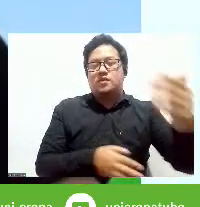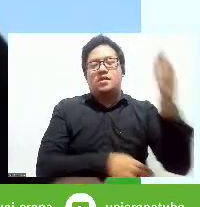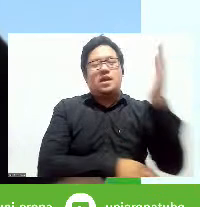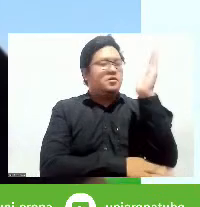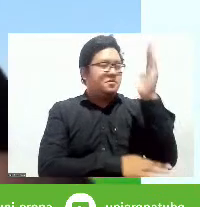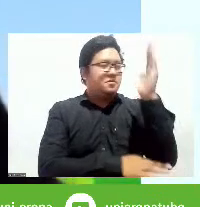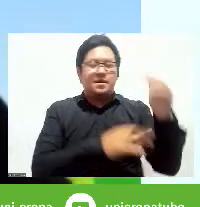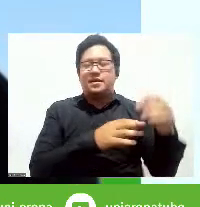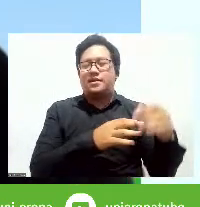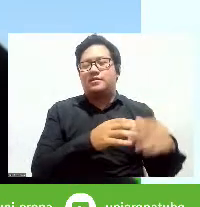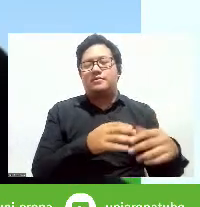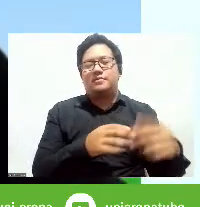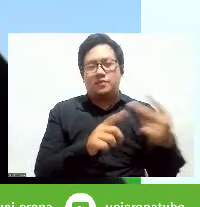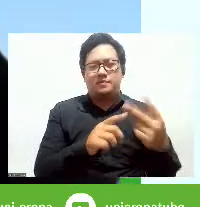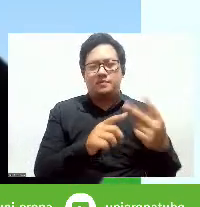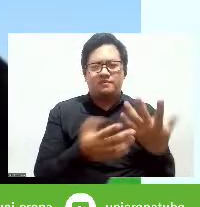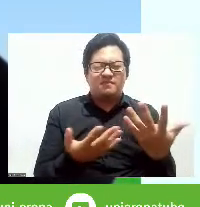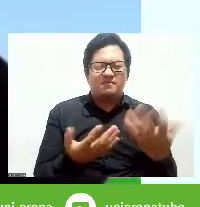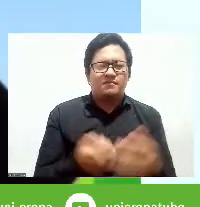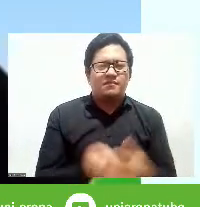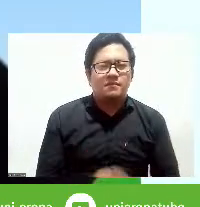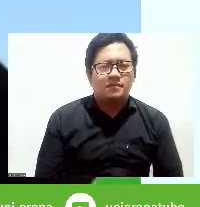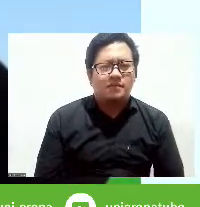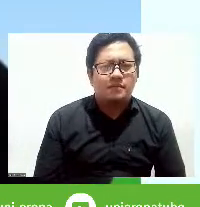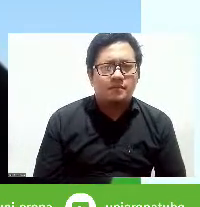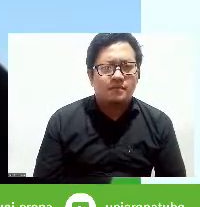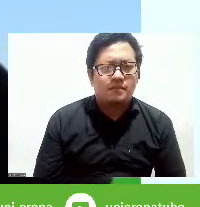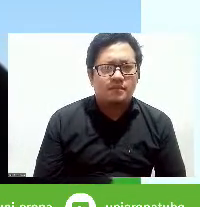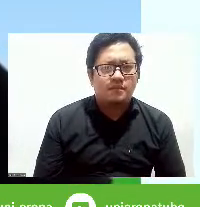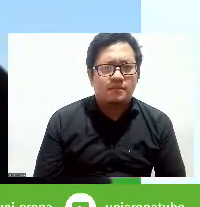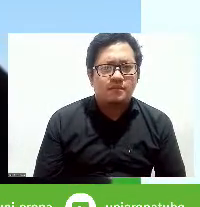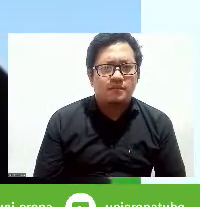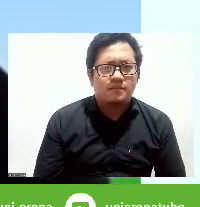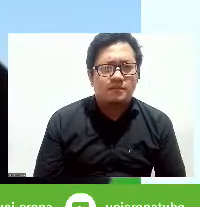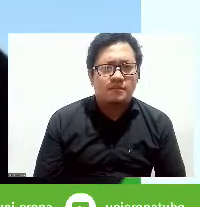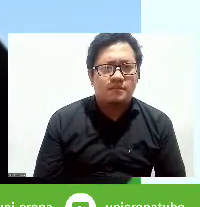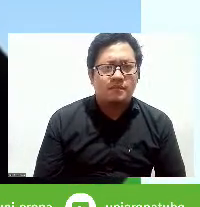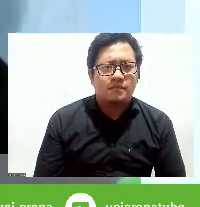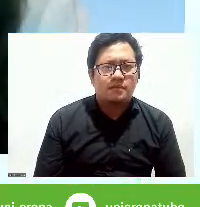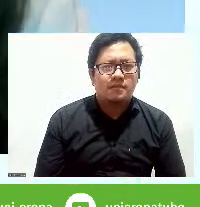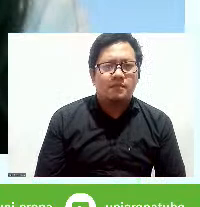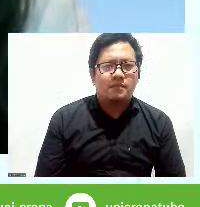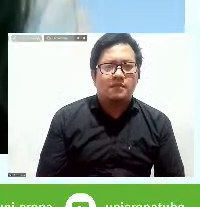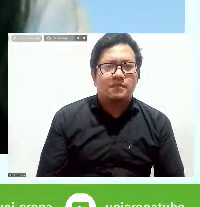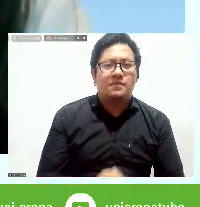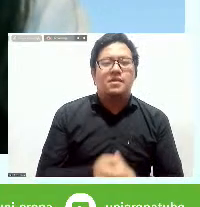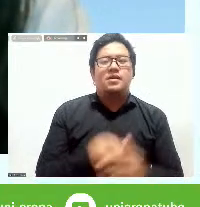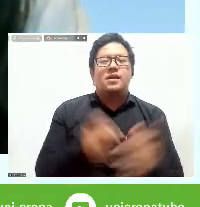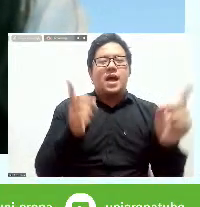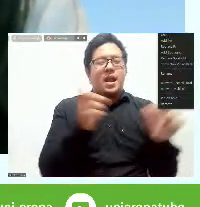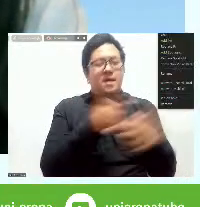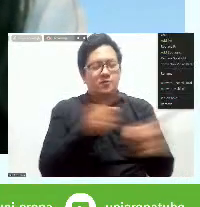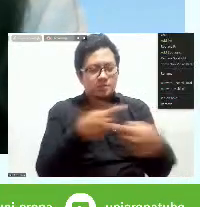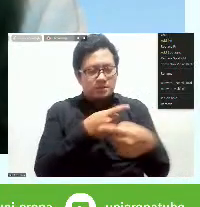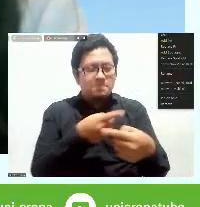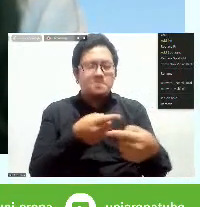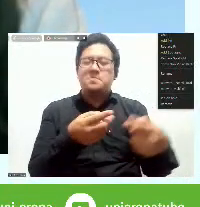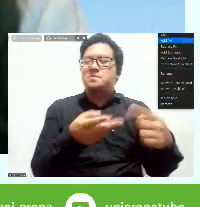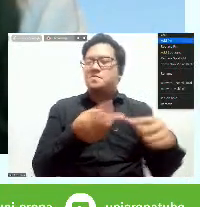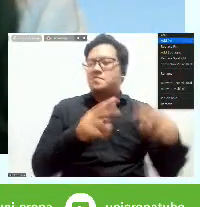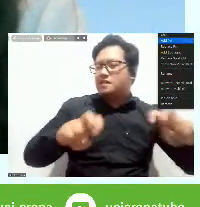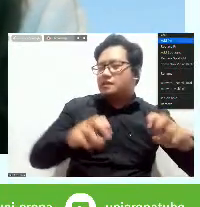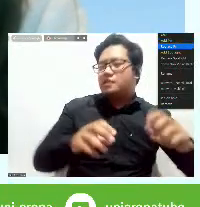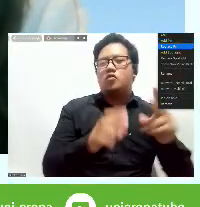seorang peneliti musisi D juga korban gardener ada rarasekar Yes Halo